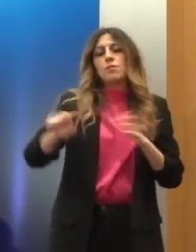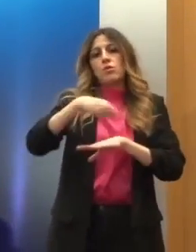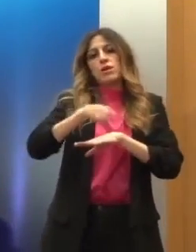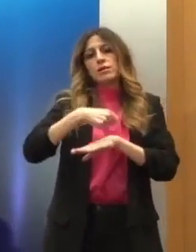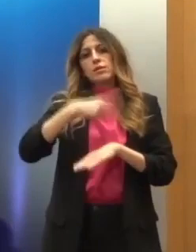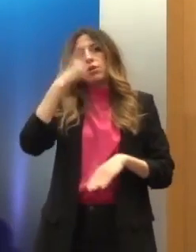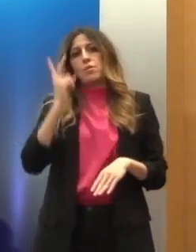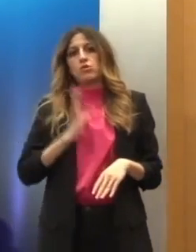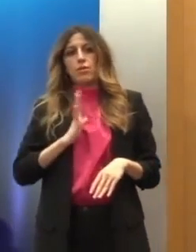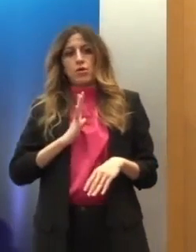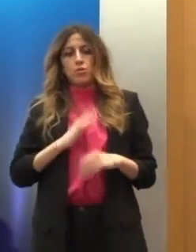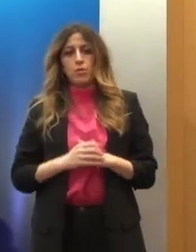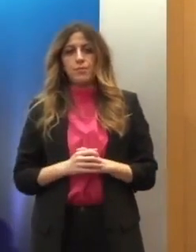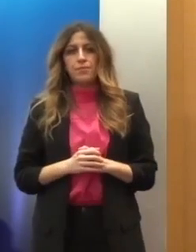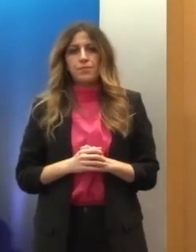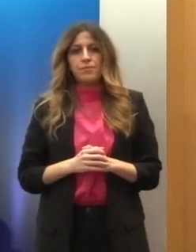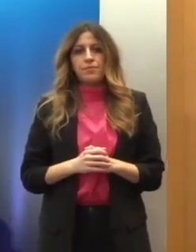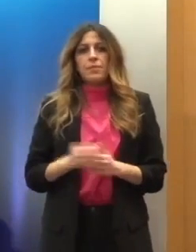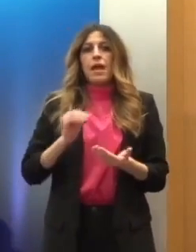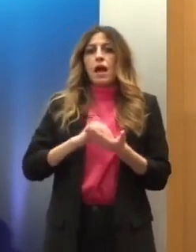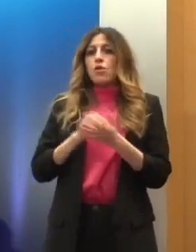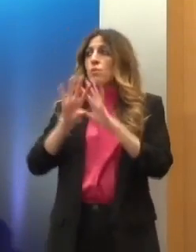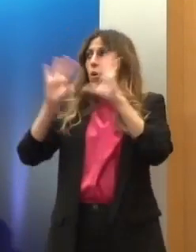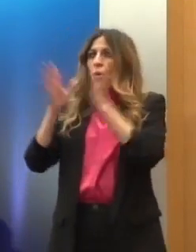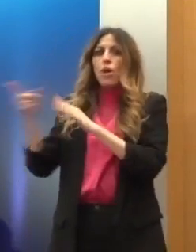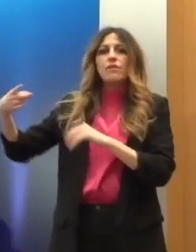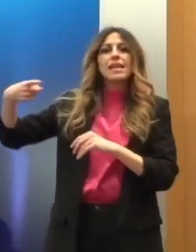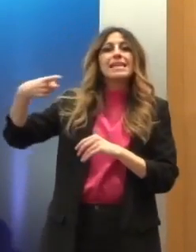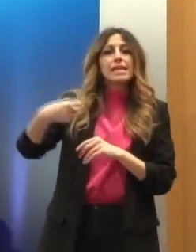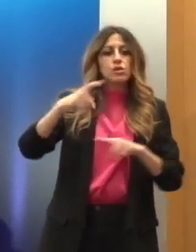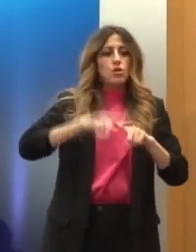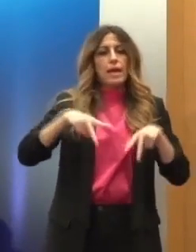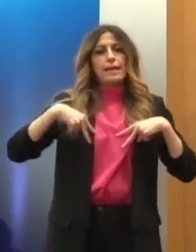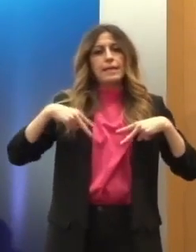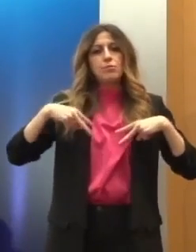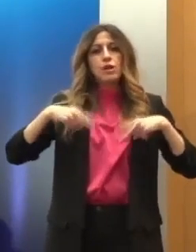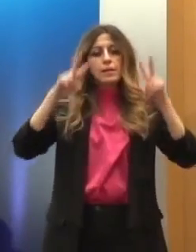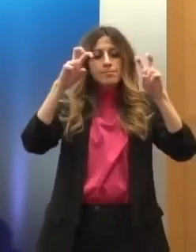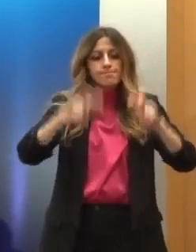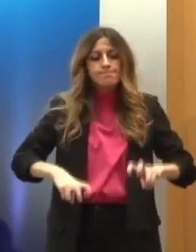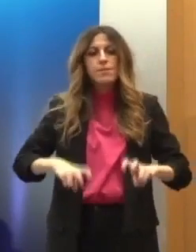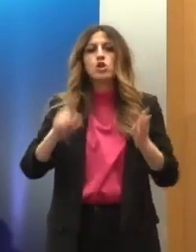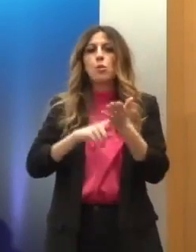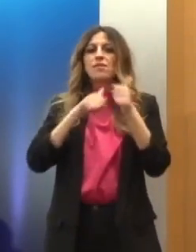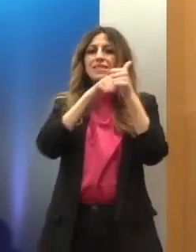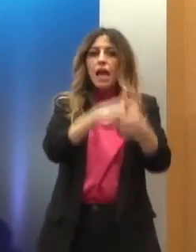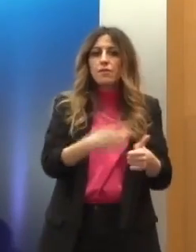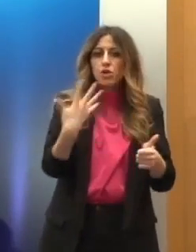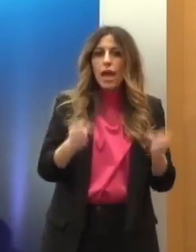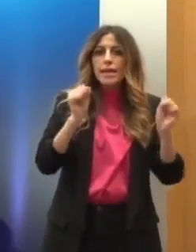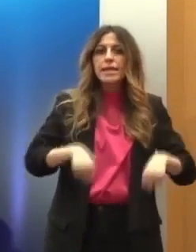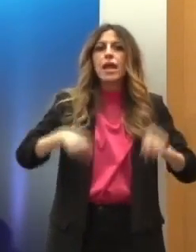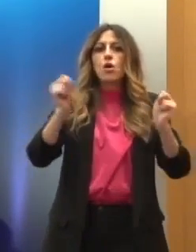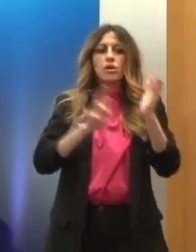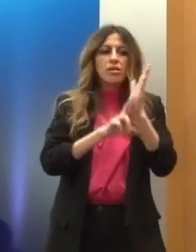Ανθρώπου. Αποτελούν επίσης ένα έναυσμα για να μελετήσει η πολιτεία την εφαρμογή της νομοθεσίας. Δείκτες,